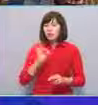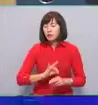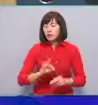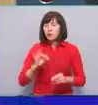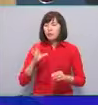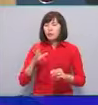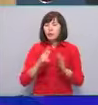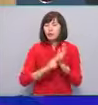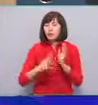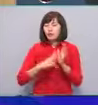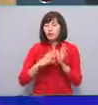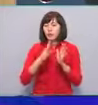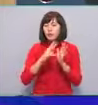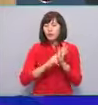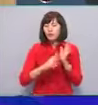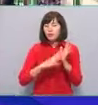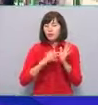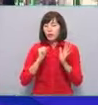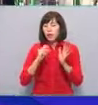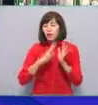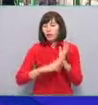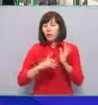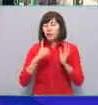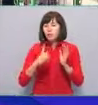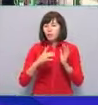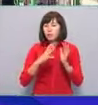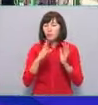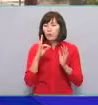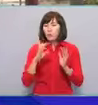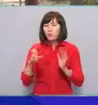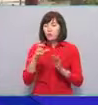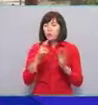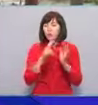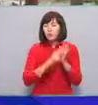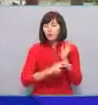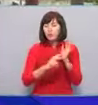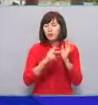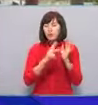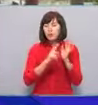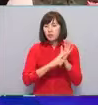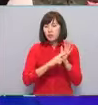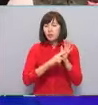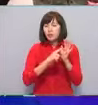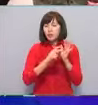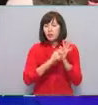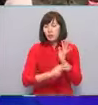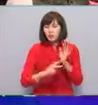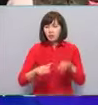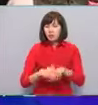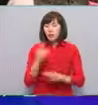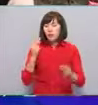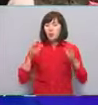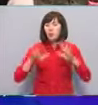орналасқан нөмірі 89-89А, 91-ші және Төлеби көшесіндегі 78-80 тұрғын үйдің бүлдіршіндері енді жаңа